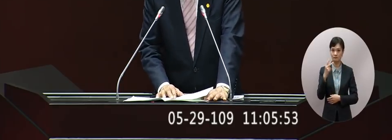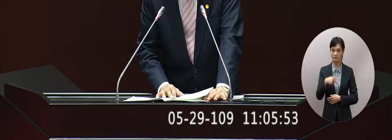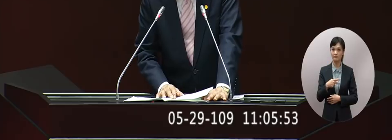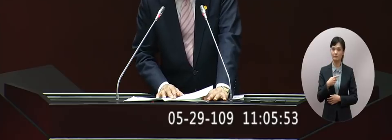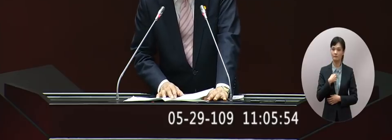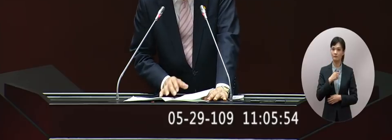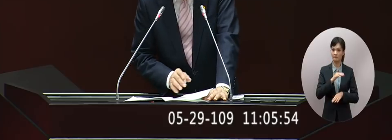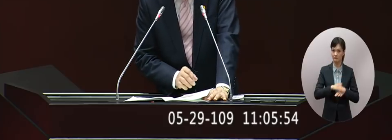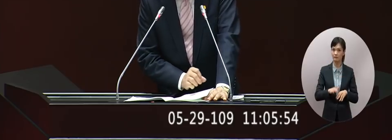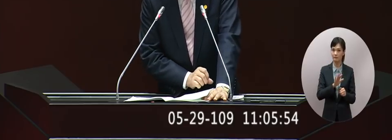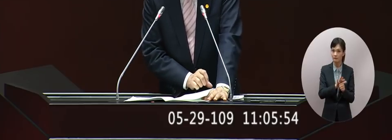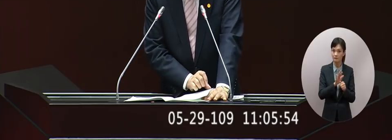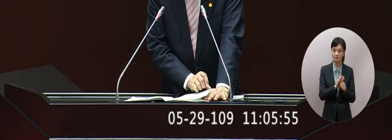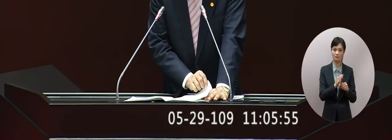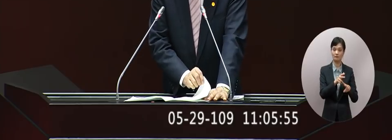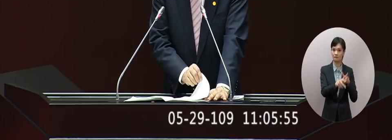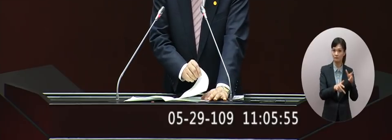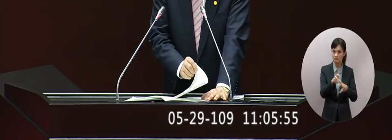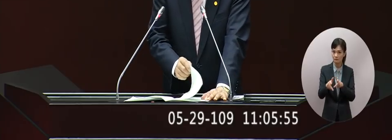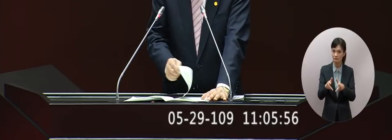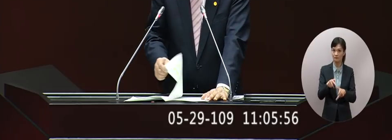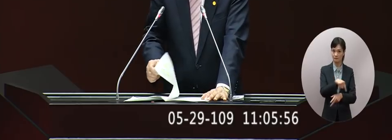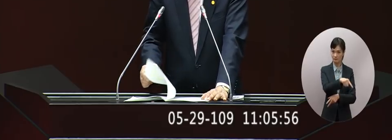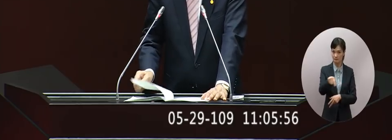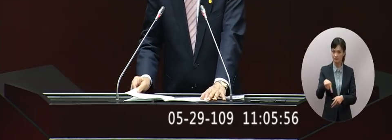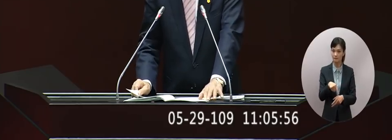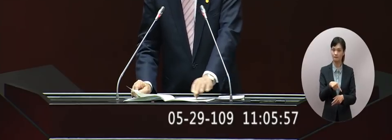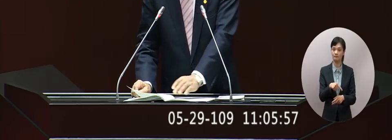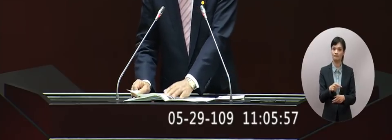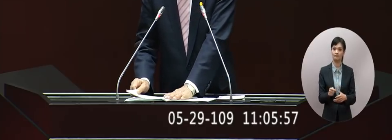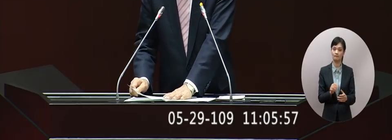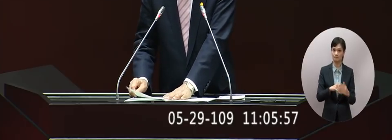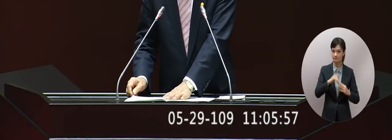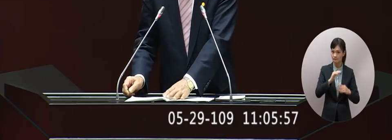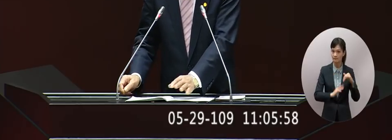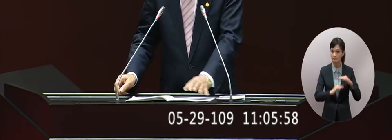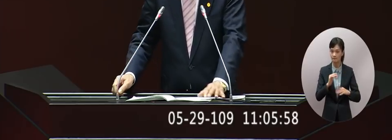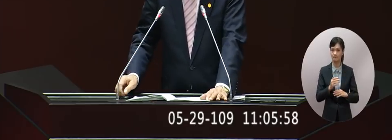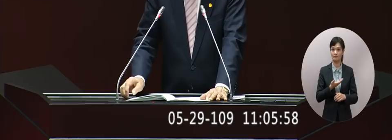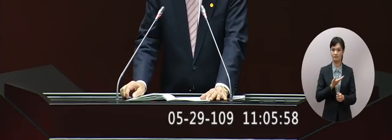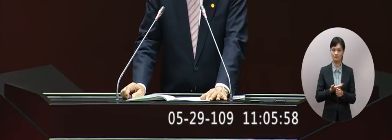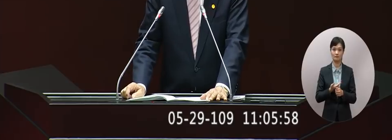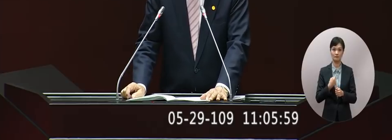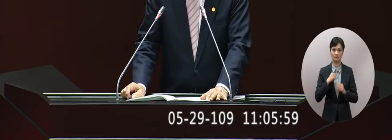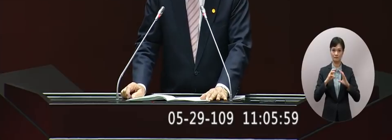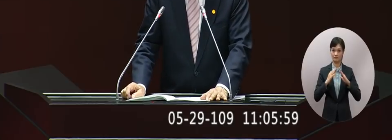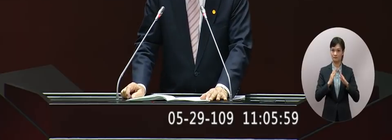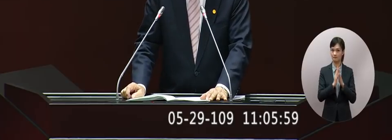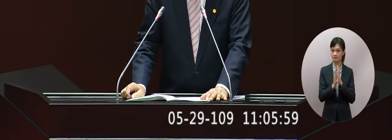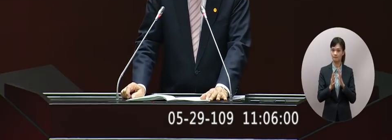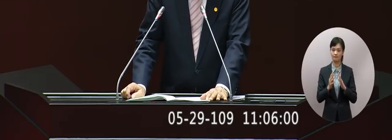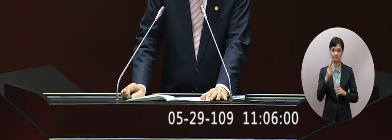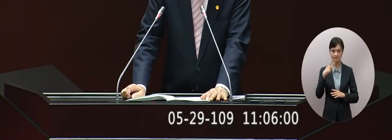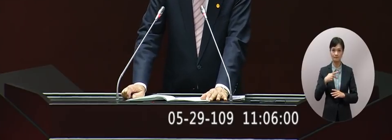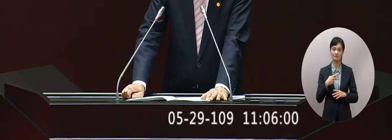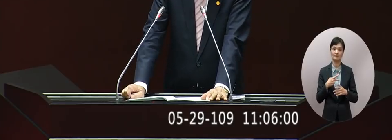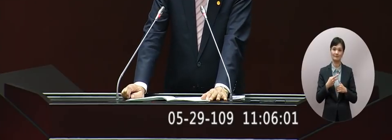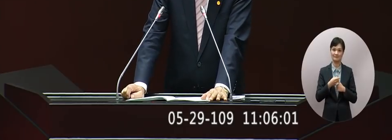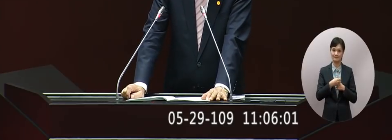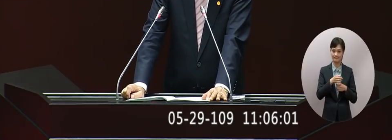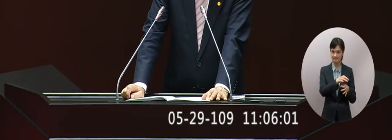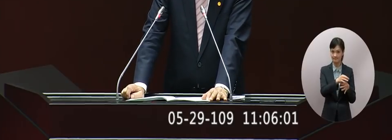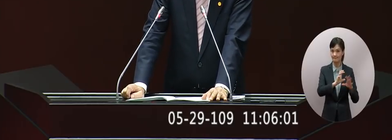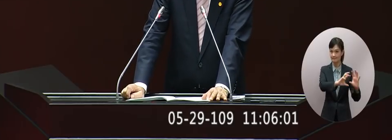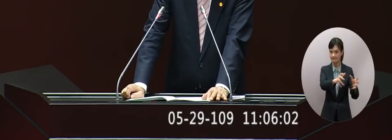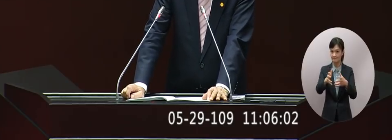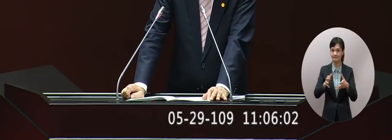关的战略产业，让国家队能够进军世界，打世界杯。